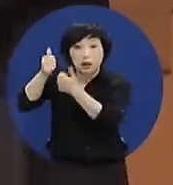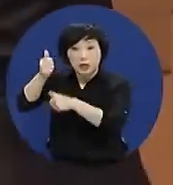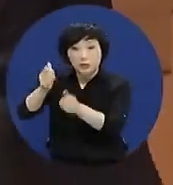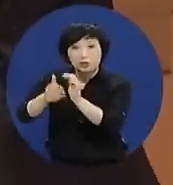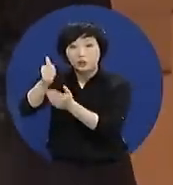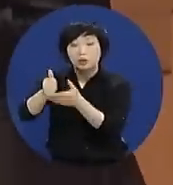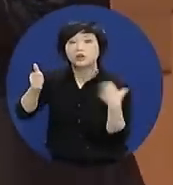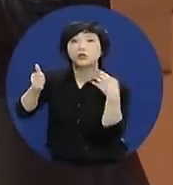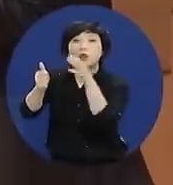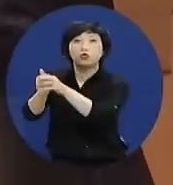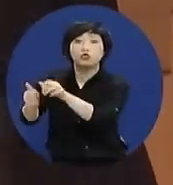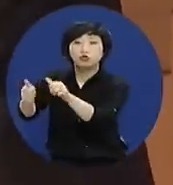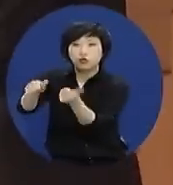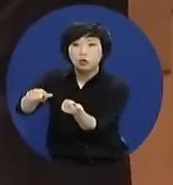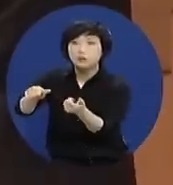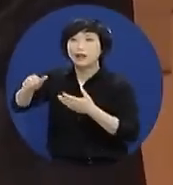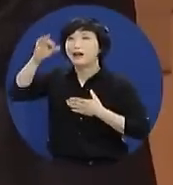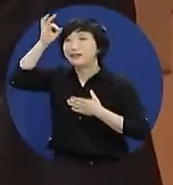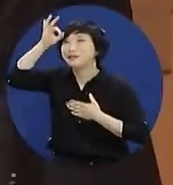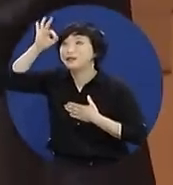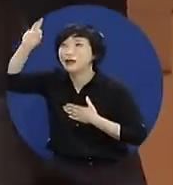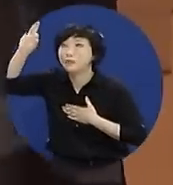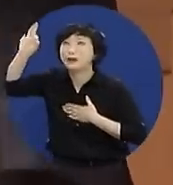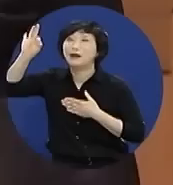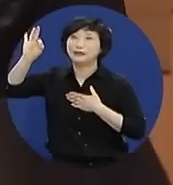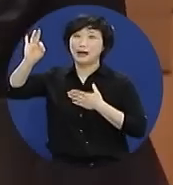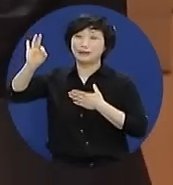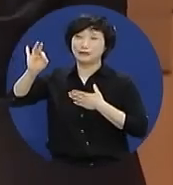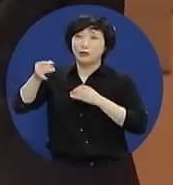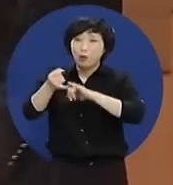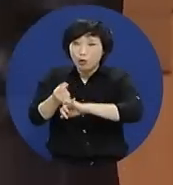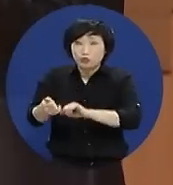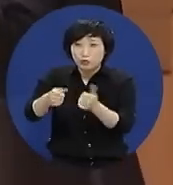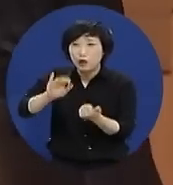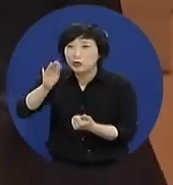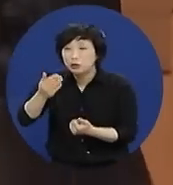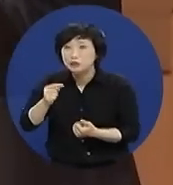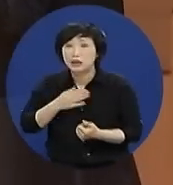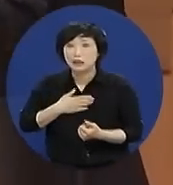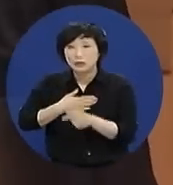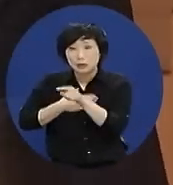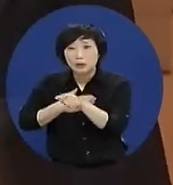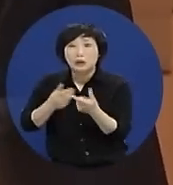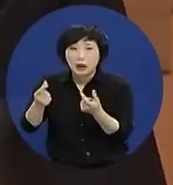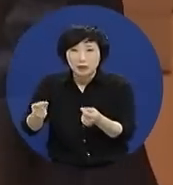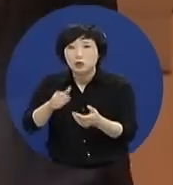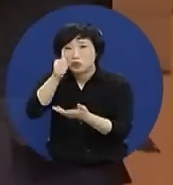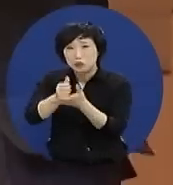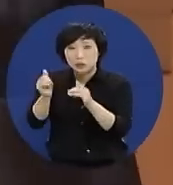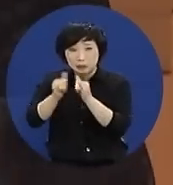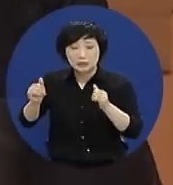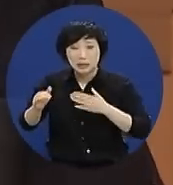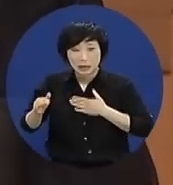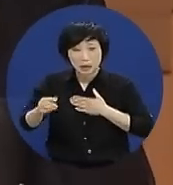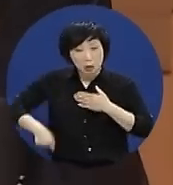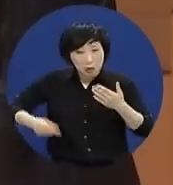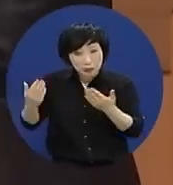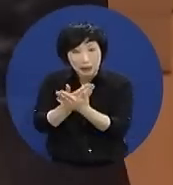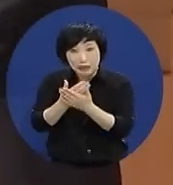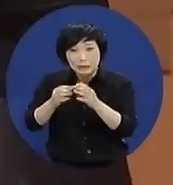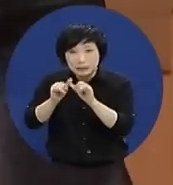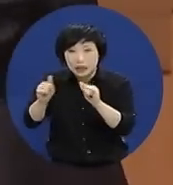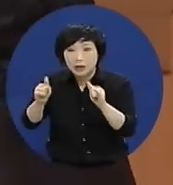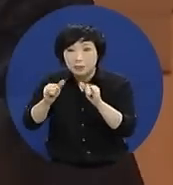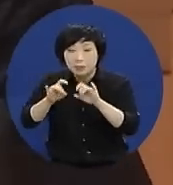は必ず死ぬべき罪人ですと食い改める人には在家と罪によって死んでいた